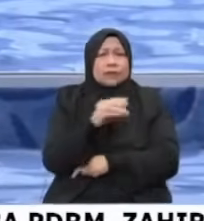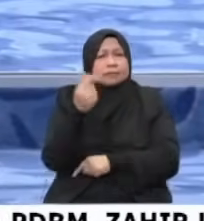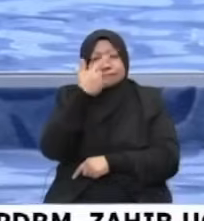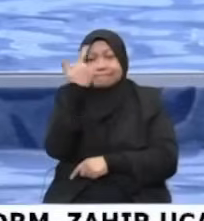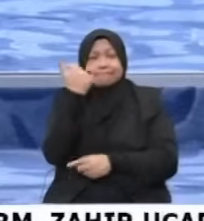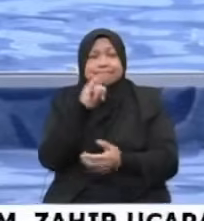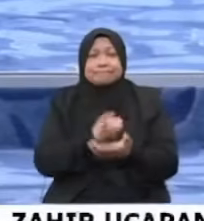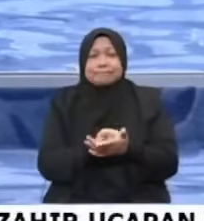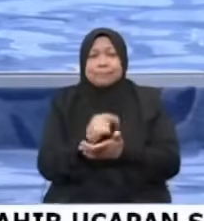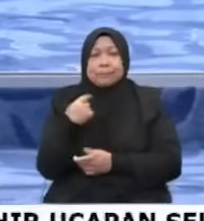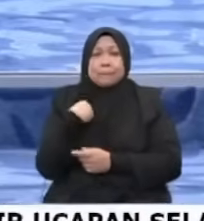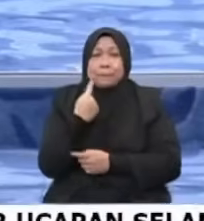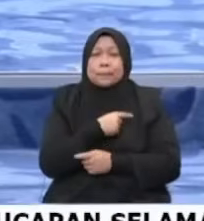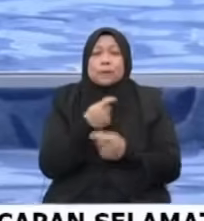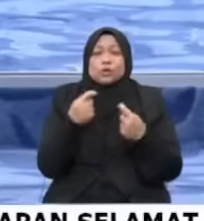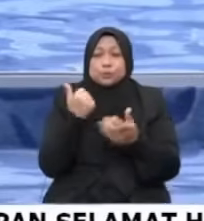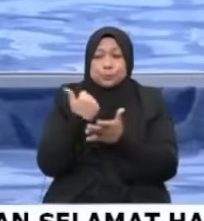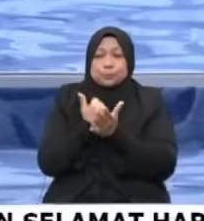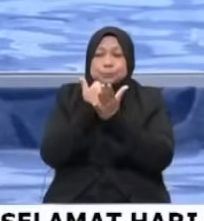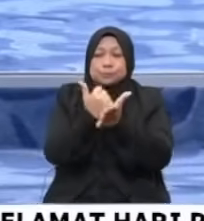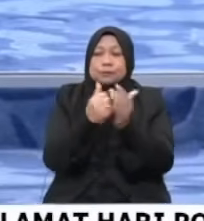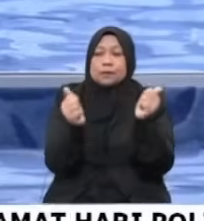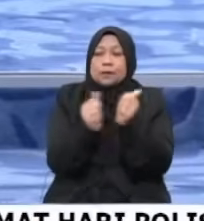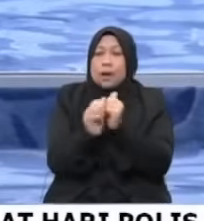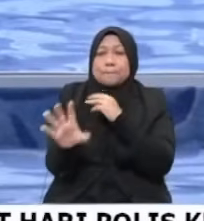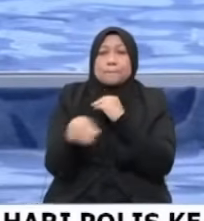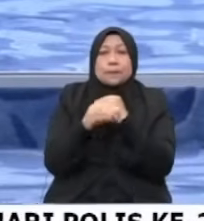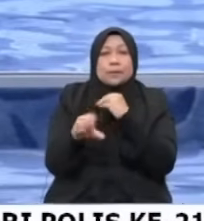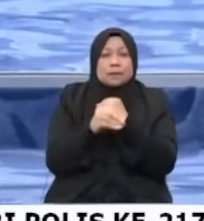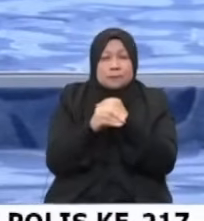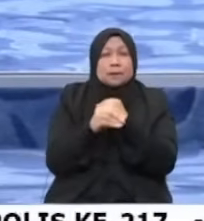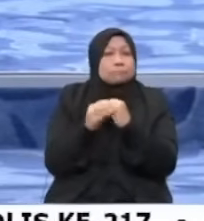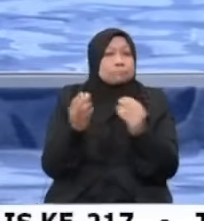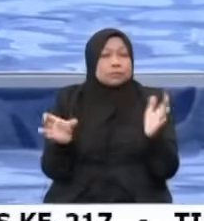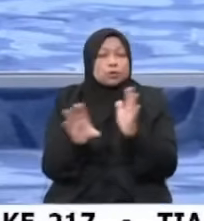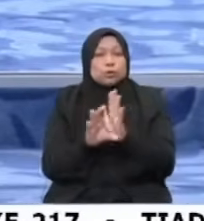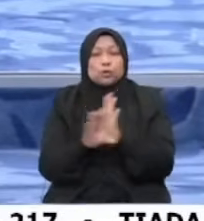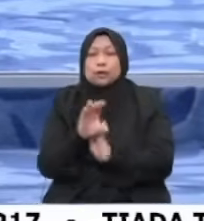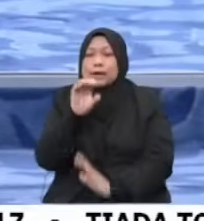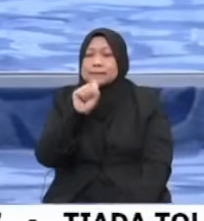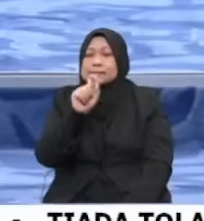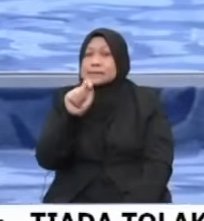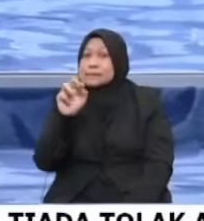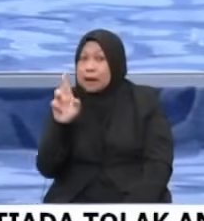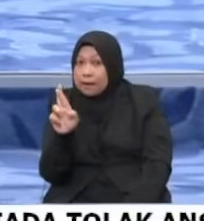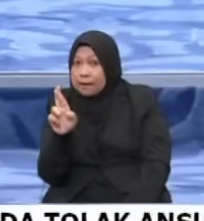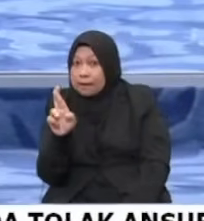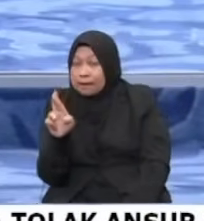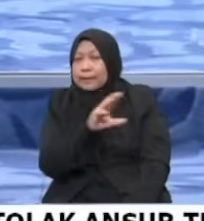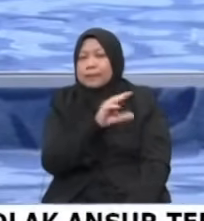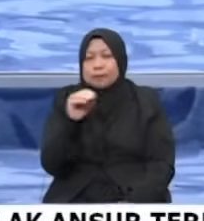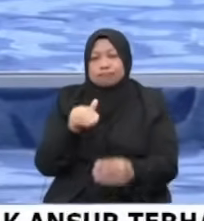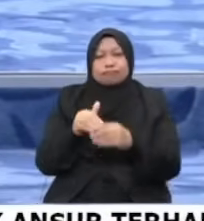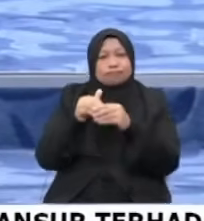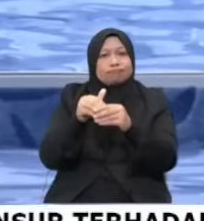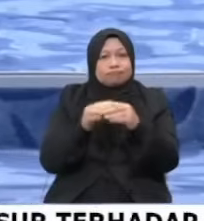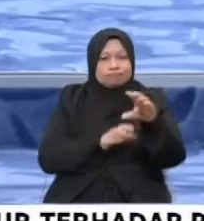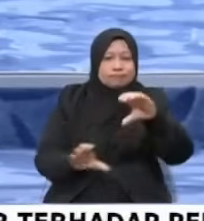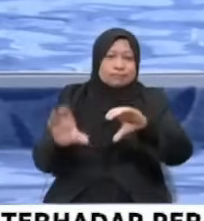itu kita Cuba bantu dengan menambah umpamanya STR ya danberapa